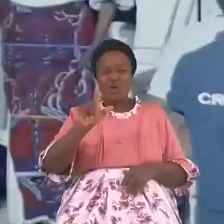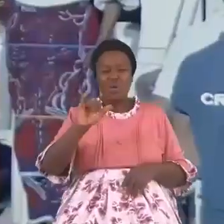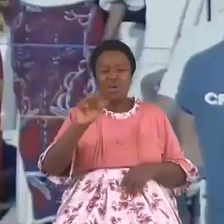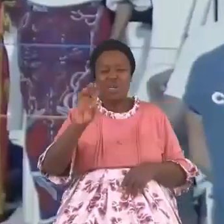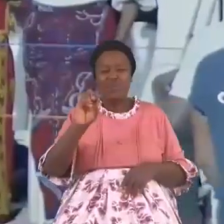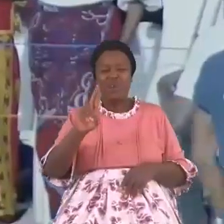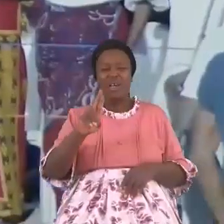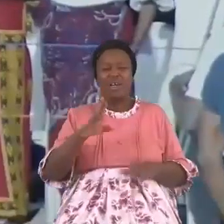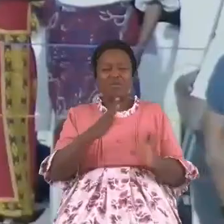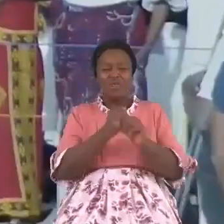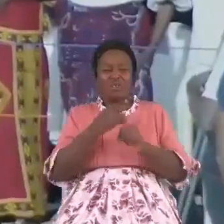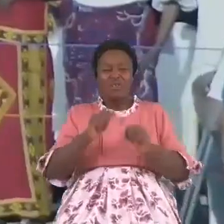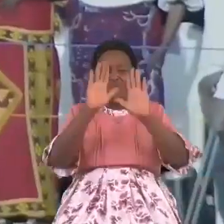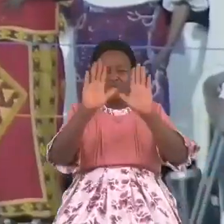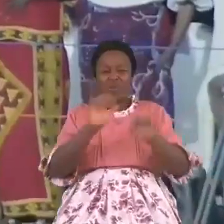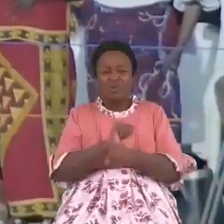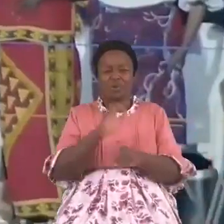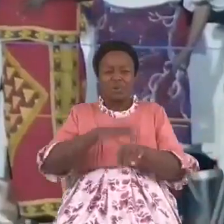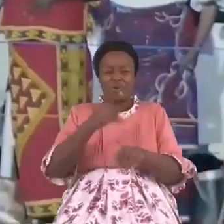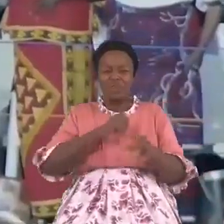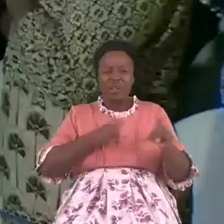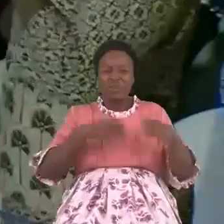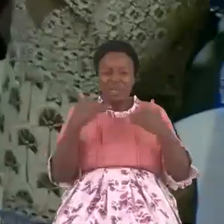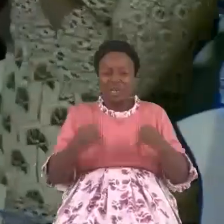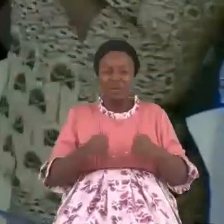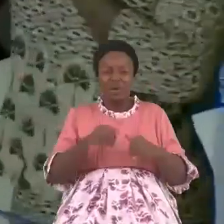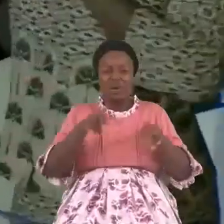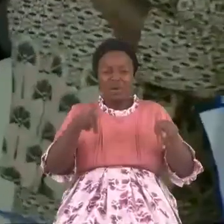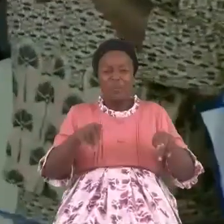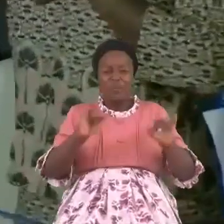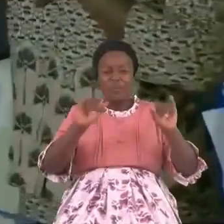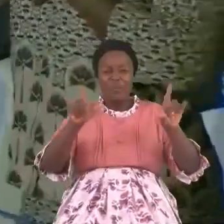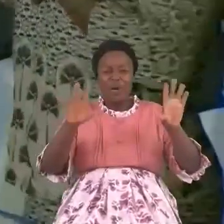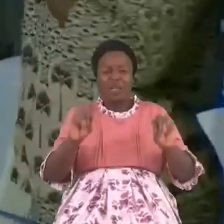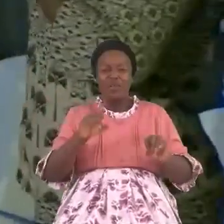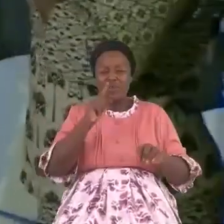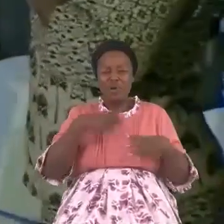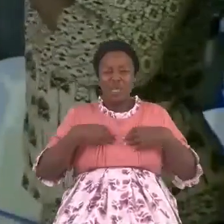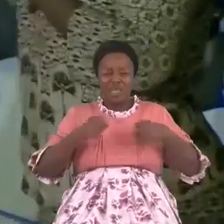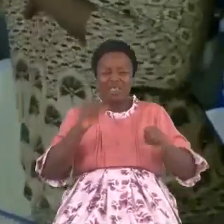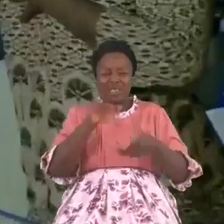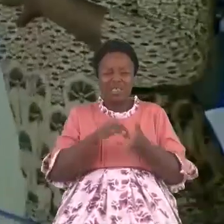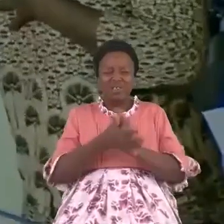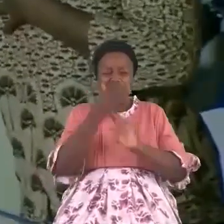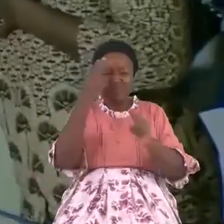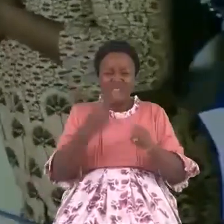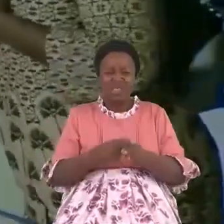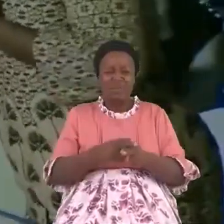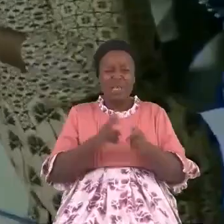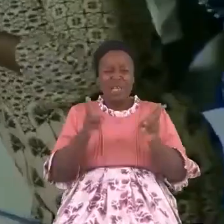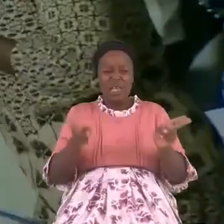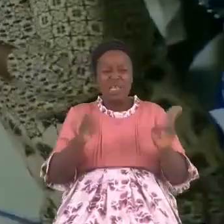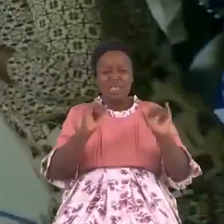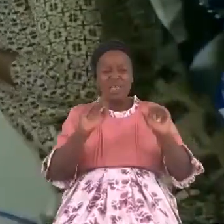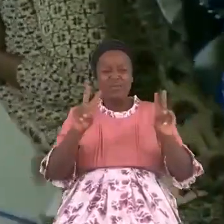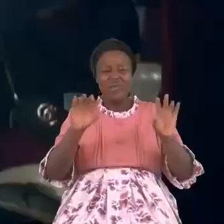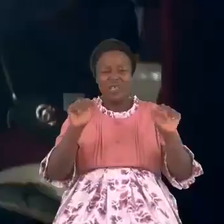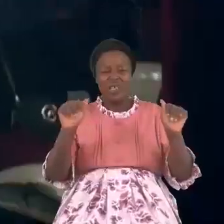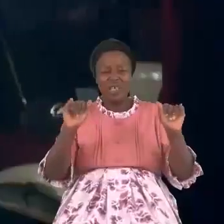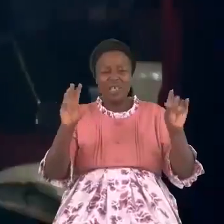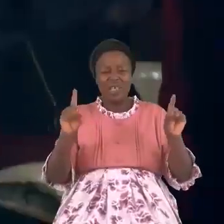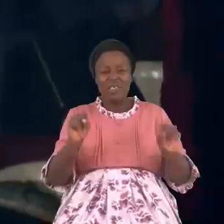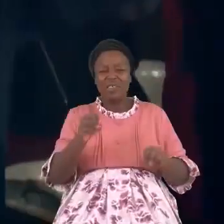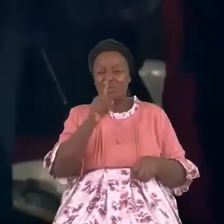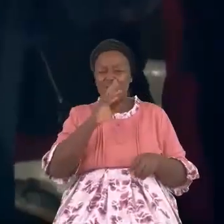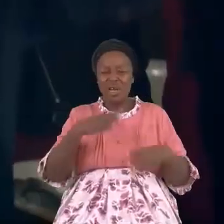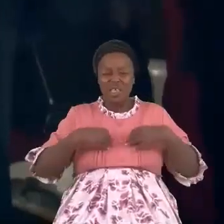Jizọs. Asịm na agwọwo unu, gwọọ ọtụtụ, kpamkpam n'aha Jizọs. Ọrịa obiri n'aja ọcha, agwọwo